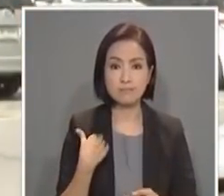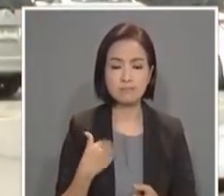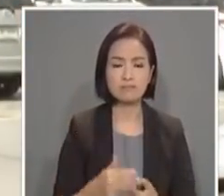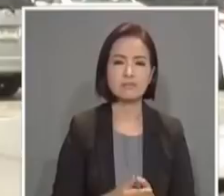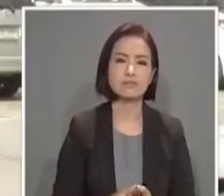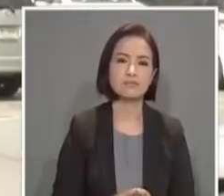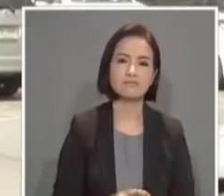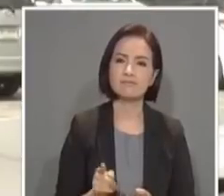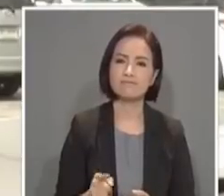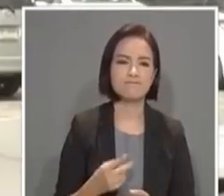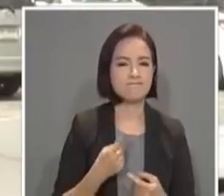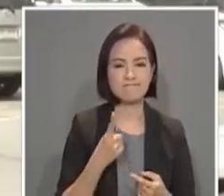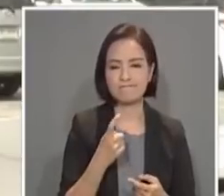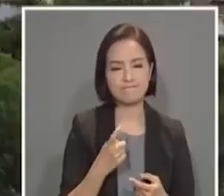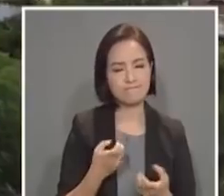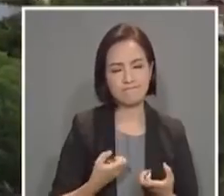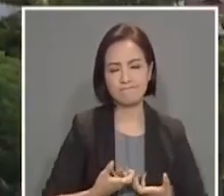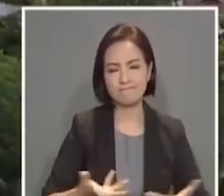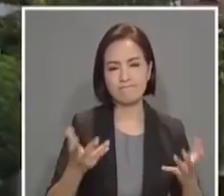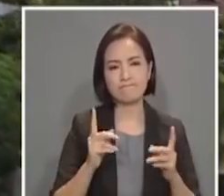เพราะนั้นนี่คือการสูญเสียมหาศาล